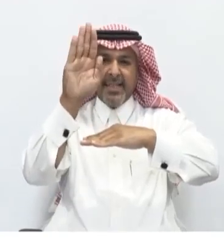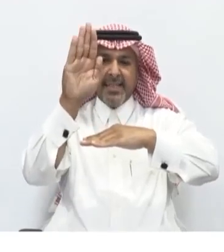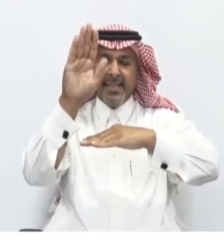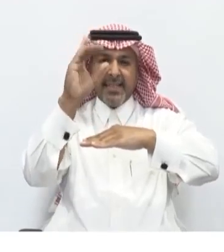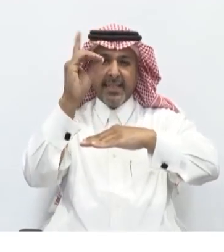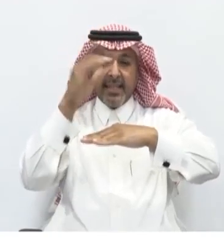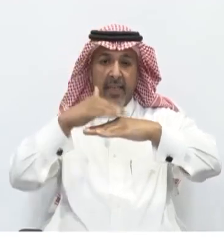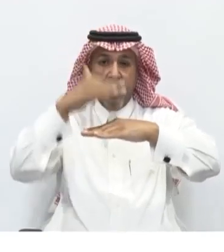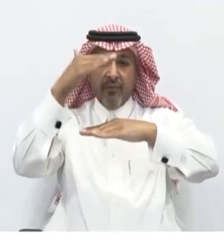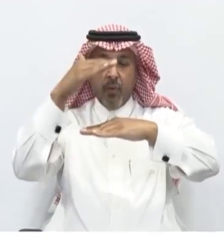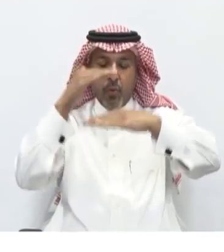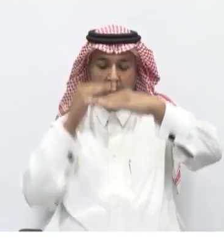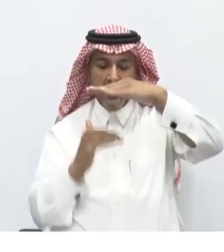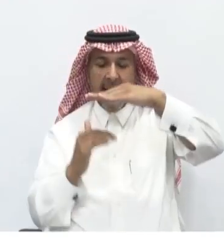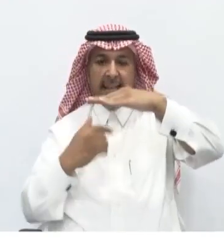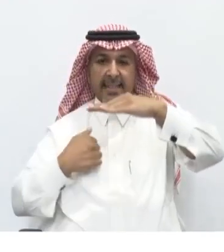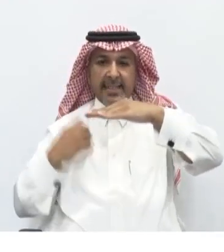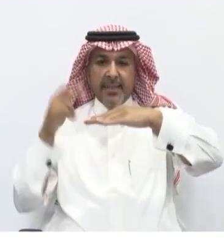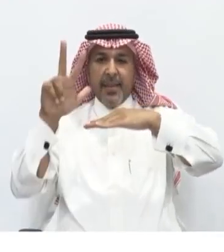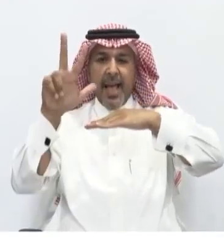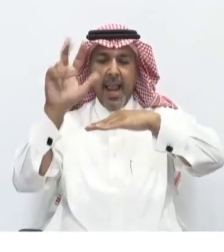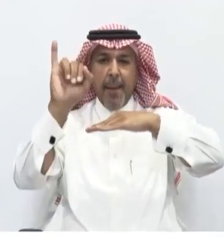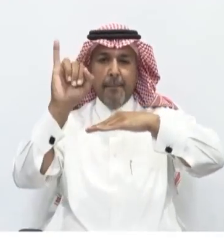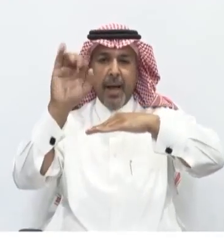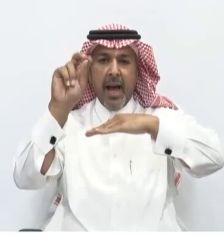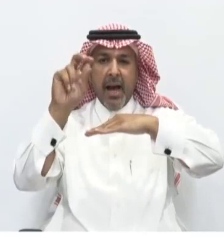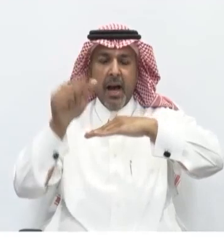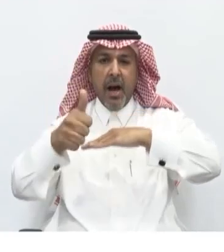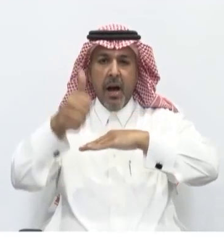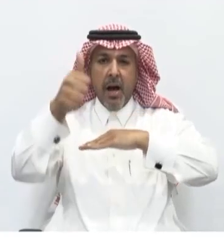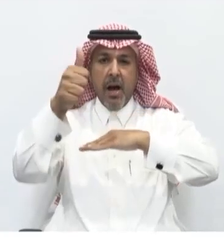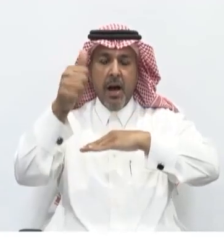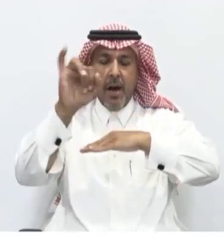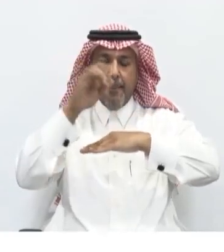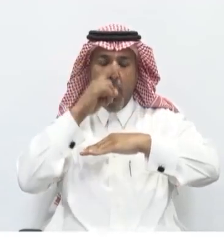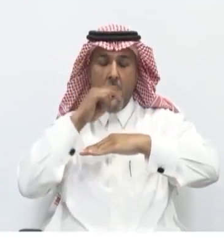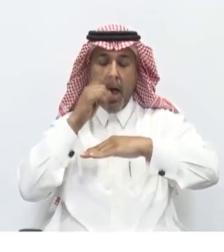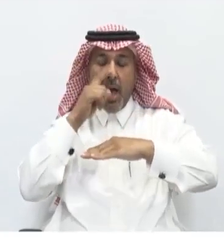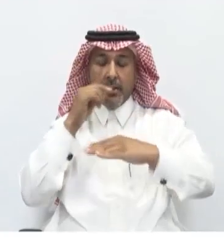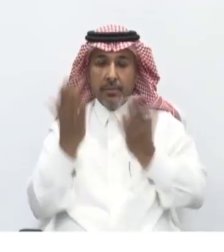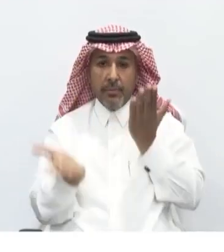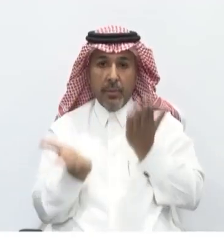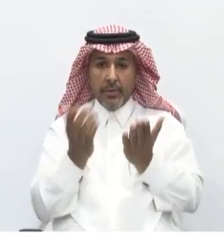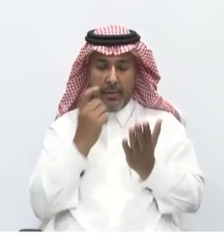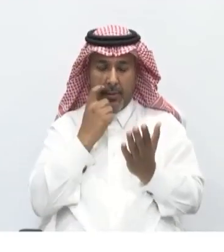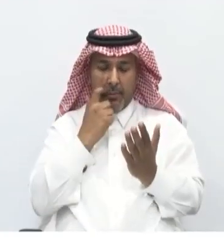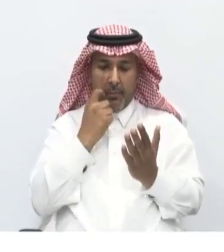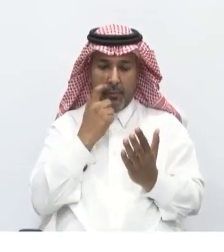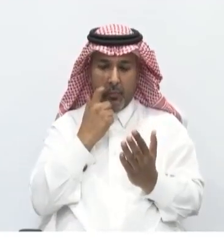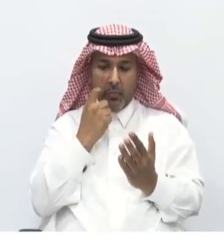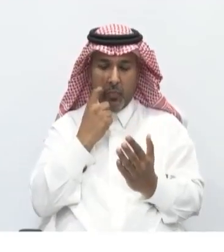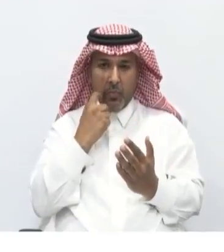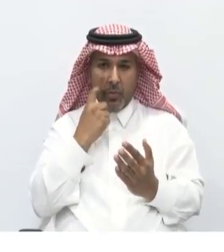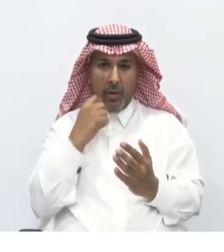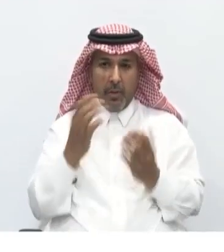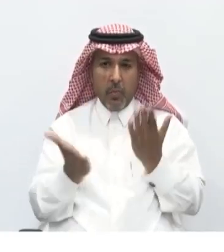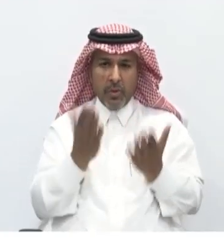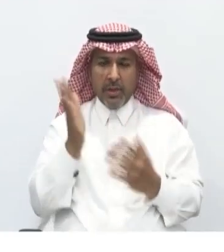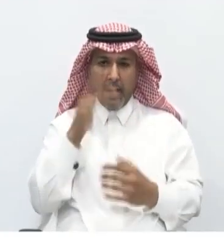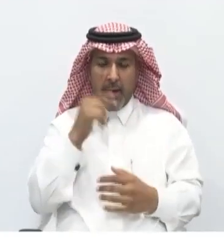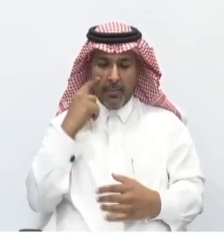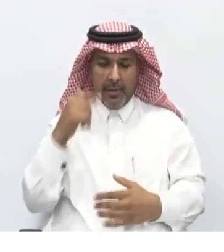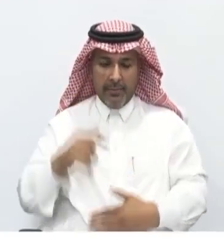المعادله الكيميائيه وشرطها ان تكون موزونه الشرط ان تكون موزونه اذا لم تكون المعادله موزونه